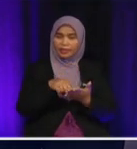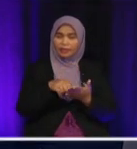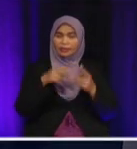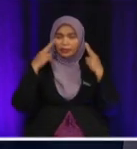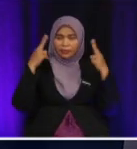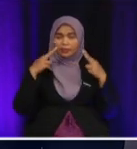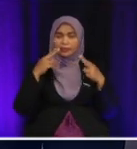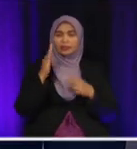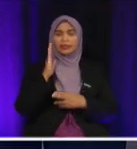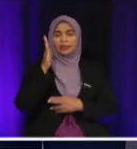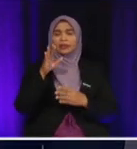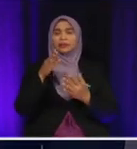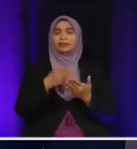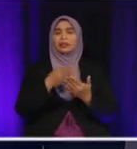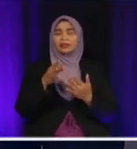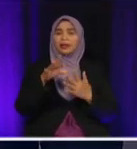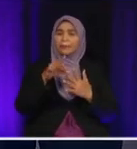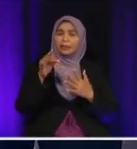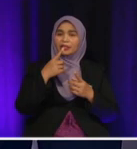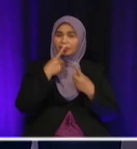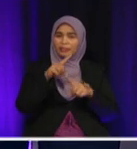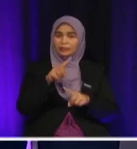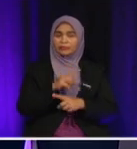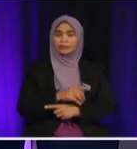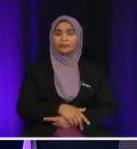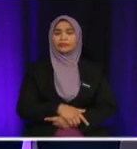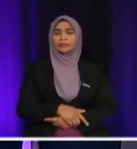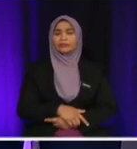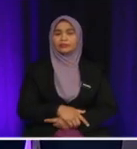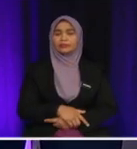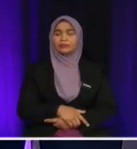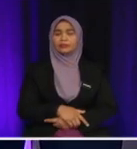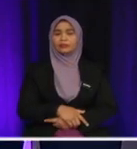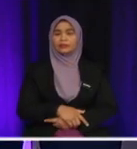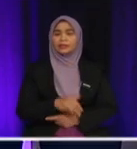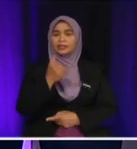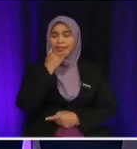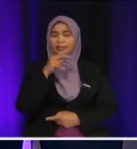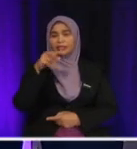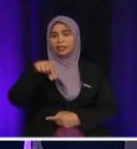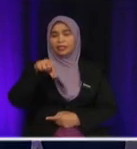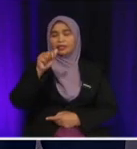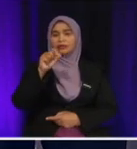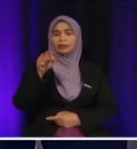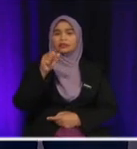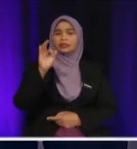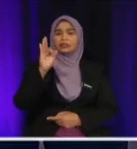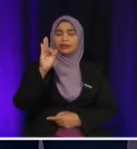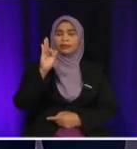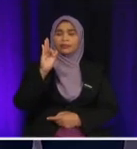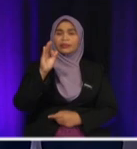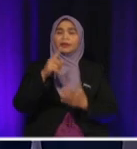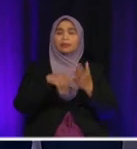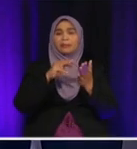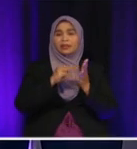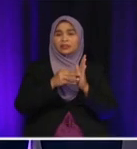ustaz akan bagi pilihan jawapan. Kesalahan Qazaf ni. Okey. Ingat tak lagi apa itu kesalahan Qazaf? Ingat tak apa maksud